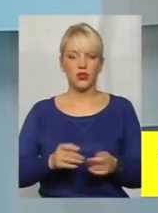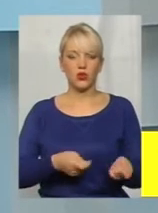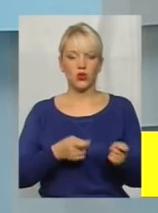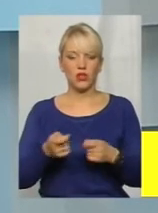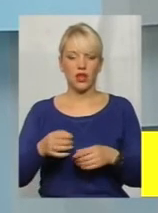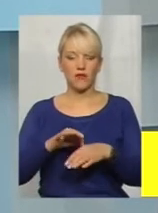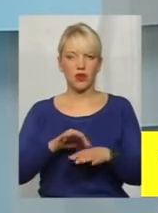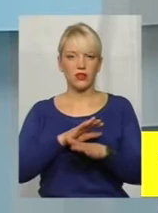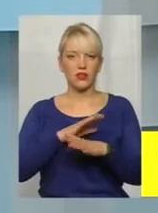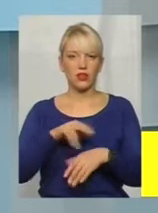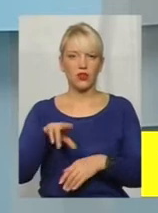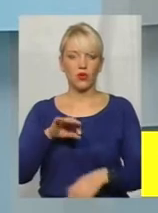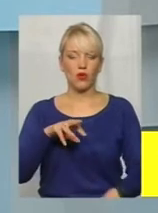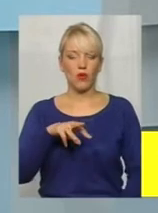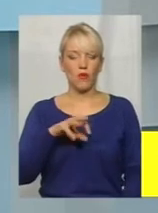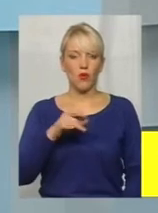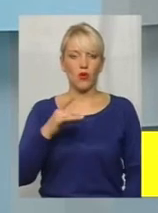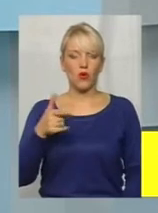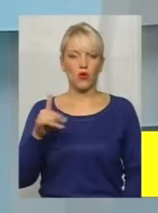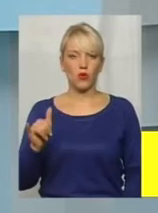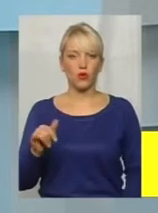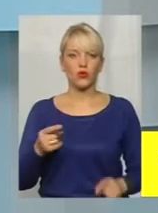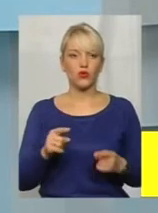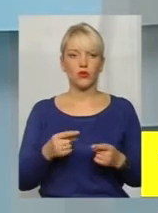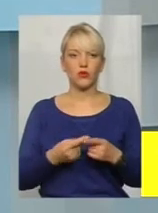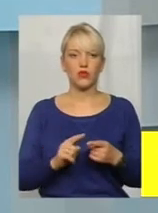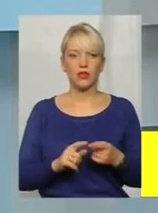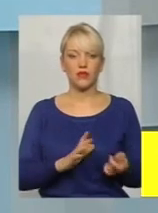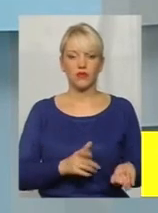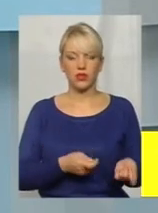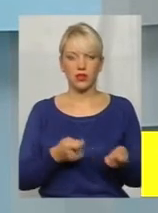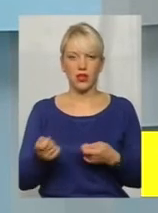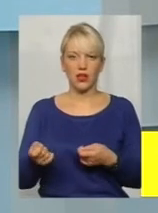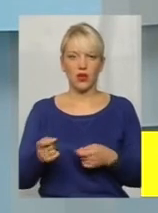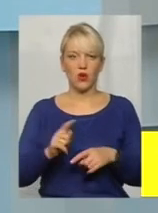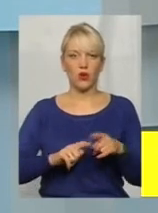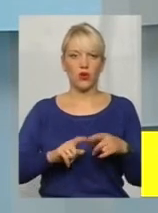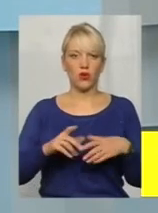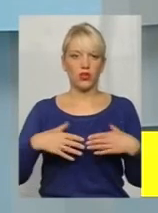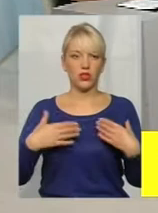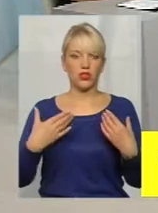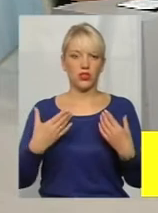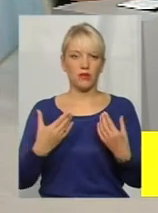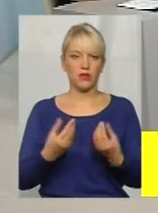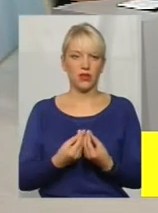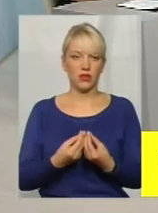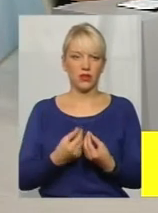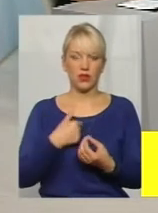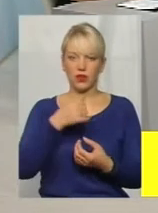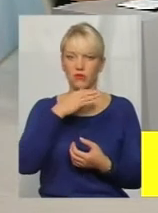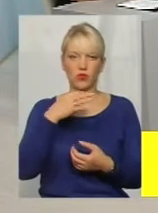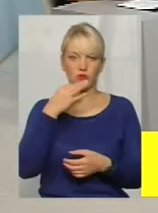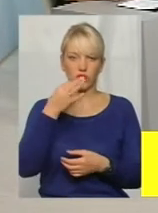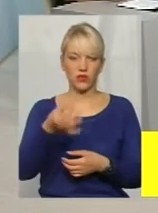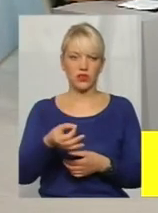до моргу. Чому в даному випадку здійснювалася доставка тіла саме родичами? Я не можу надати